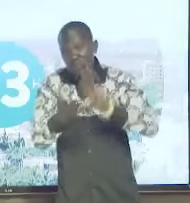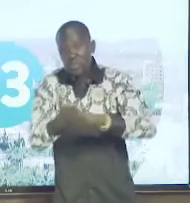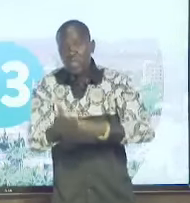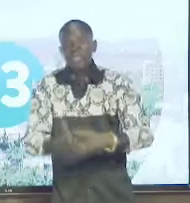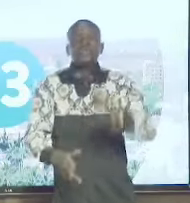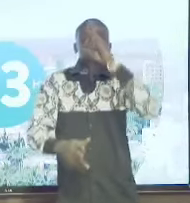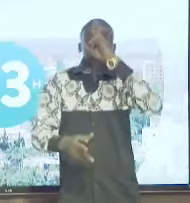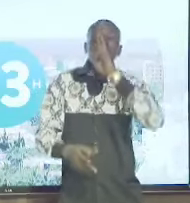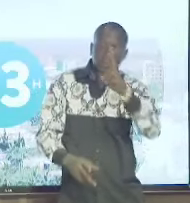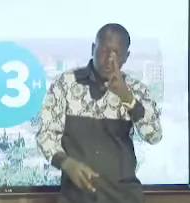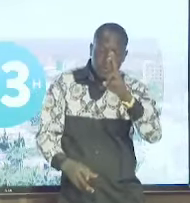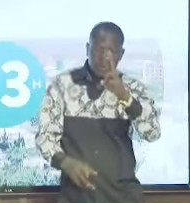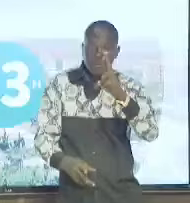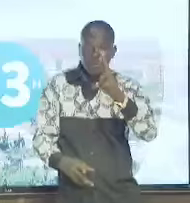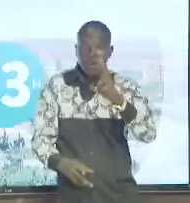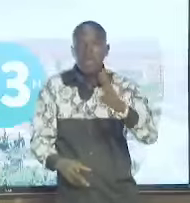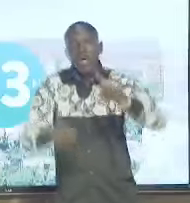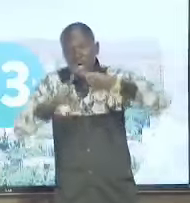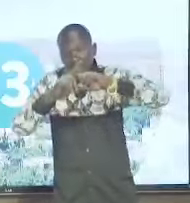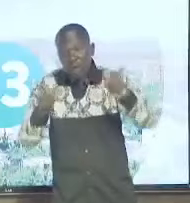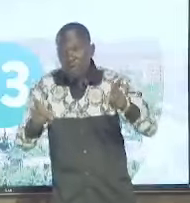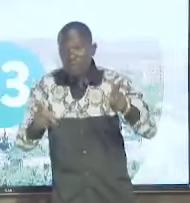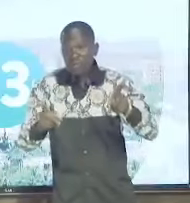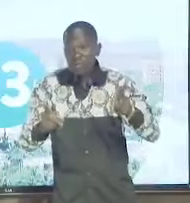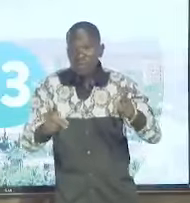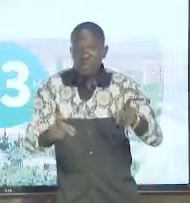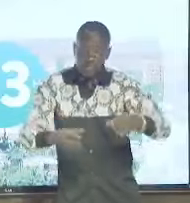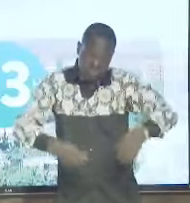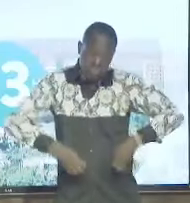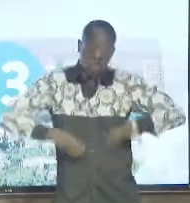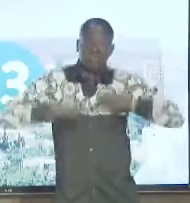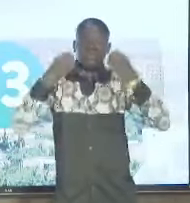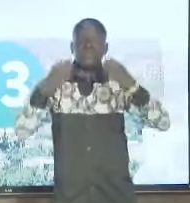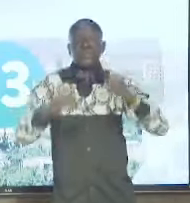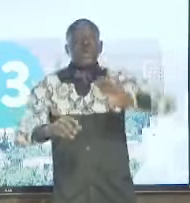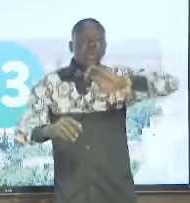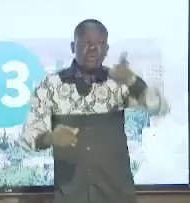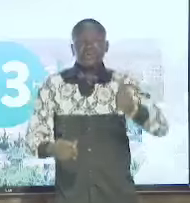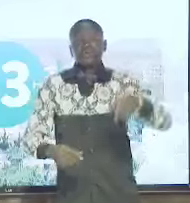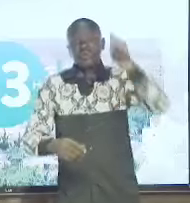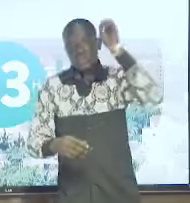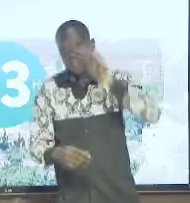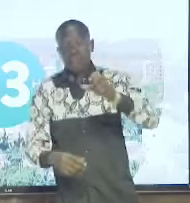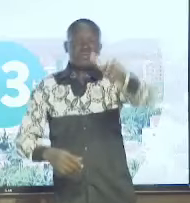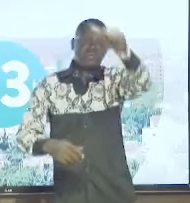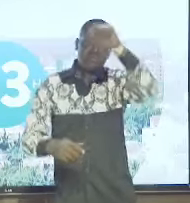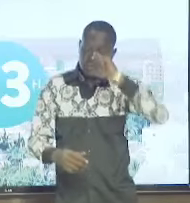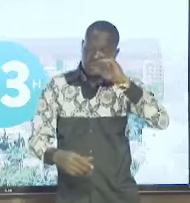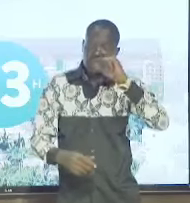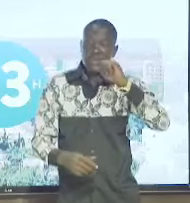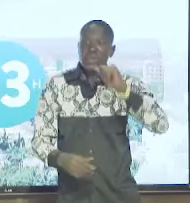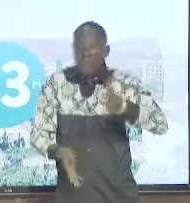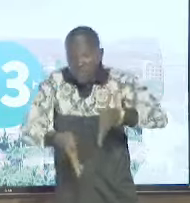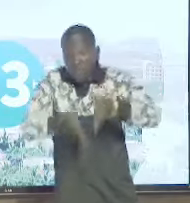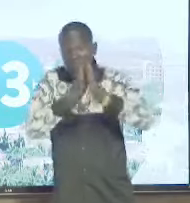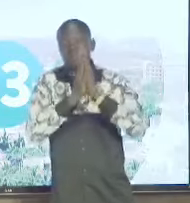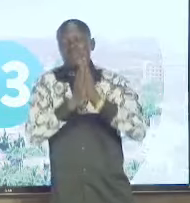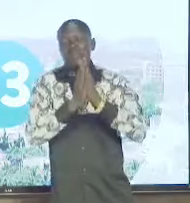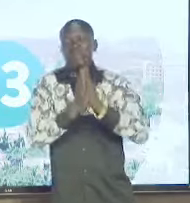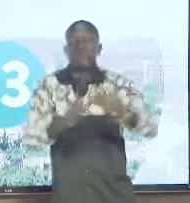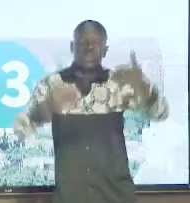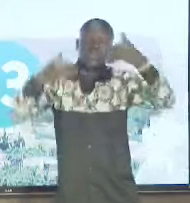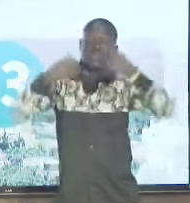réalité. Mais des points d'ombre existent quant à l'approvisionnement de certains aliments. On avait demandé à ce qu'il y ait